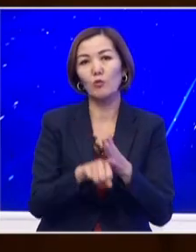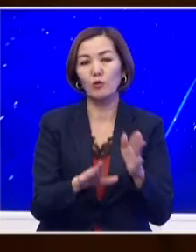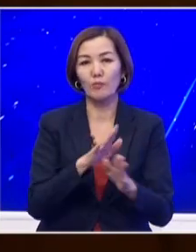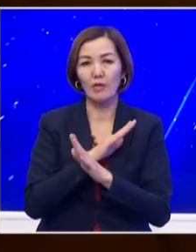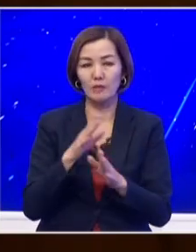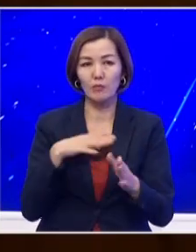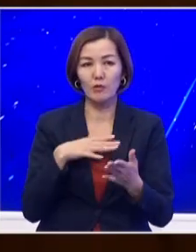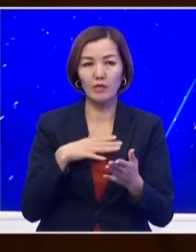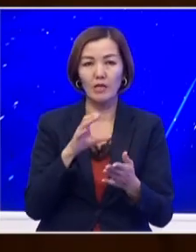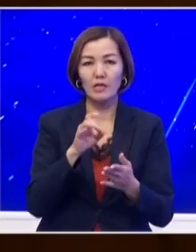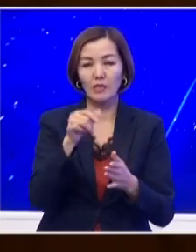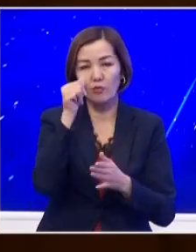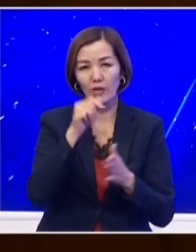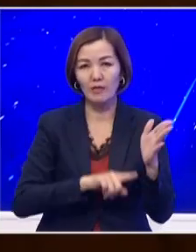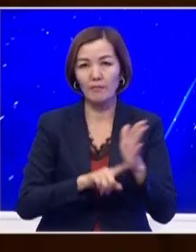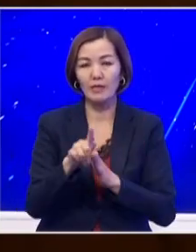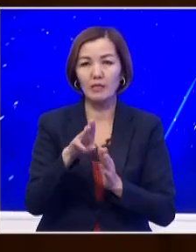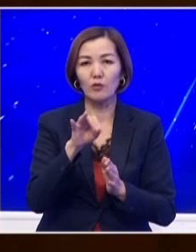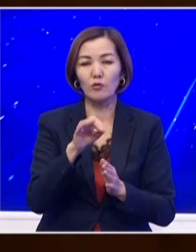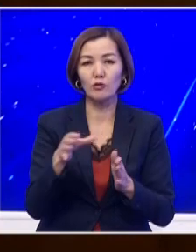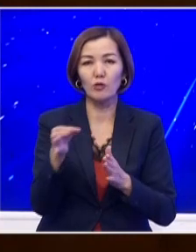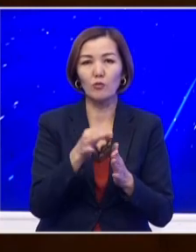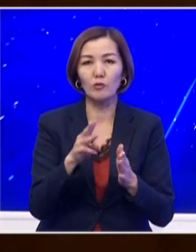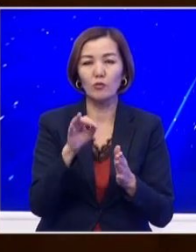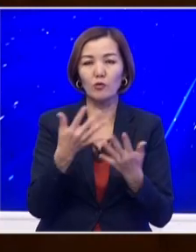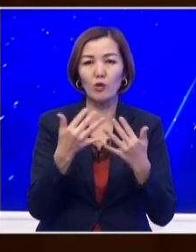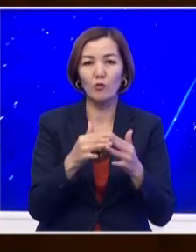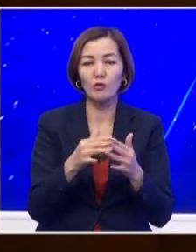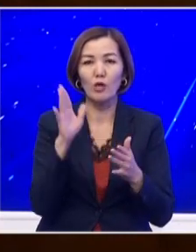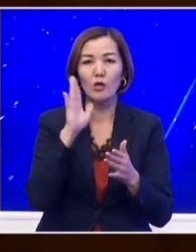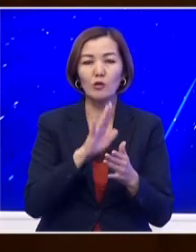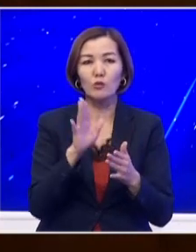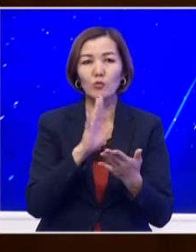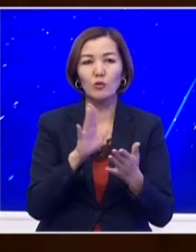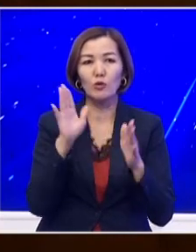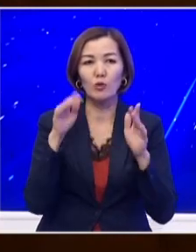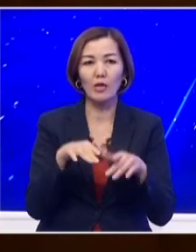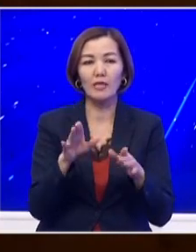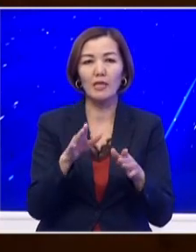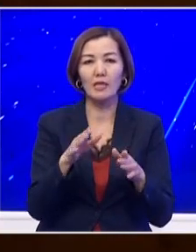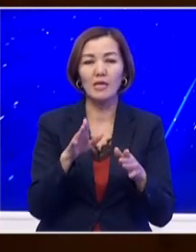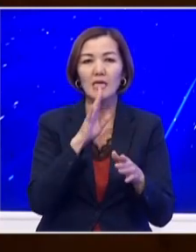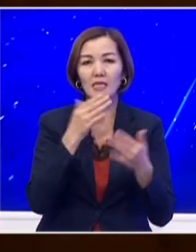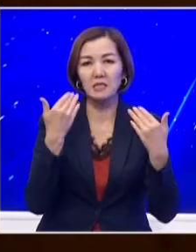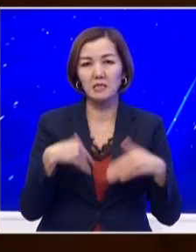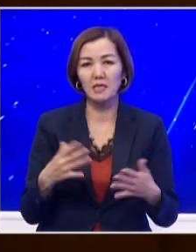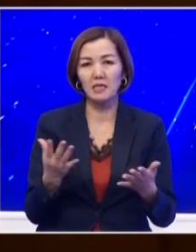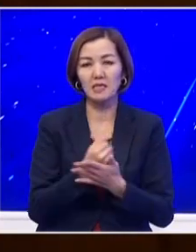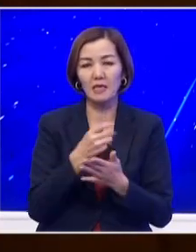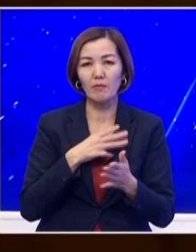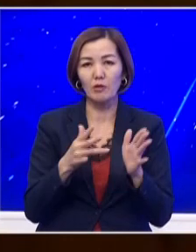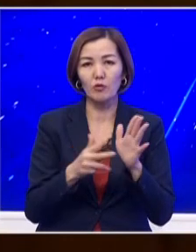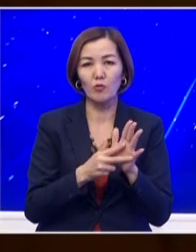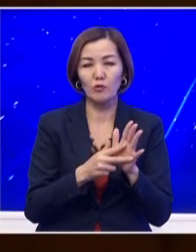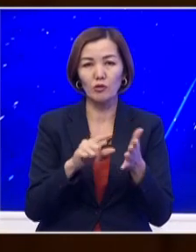болыпты. Сәуір айының басында Түркістан облысы Төрткүл ауылында су каналынан 15 жасар қыздың өлі денесі табылды. 9-шы сыныпта